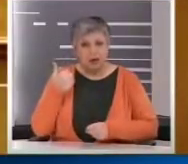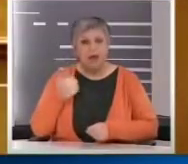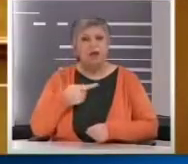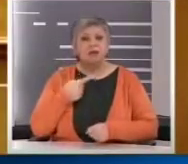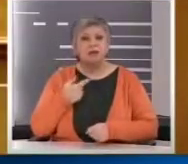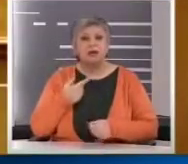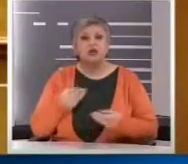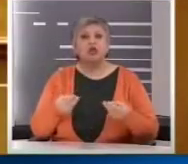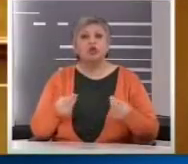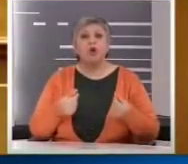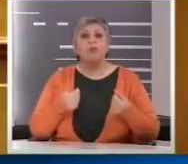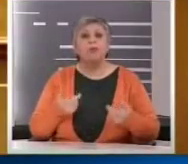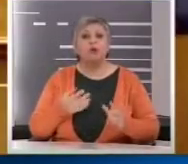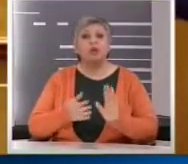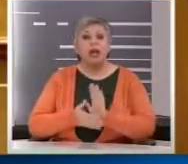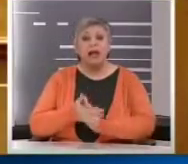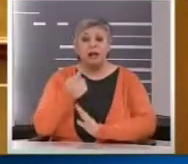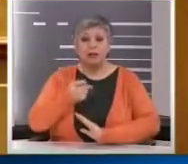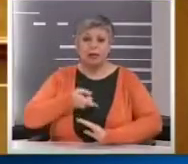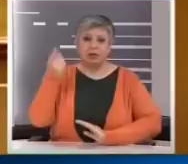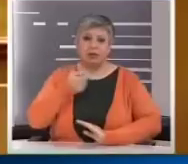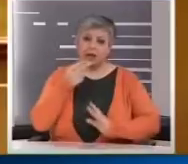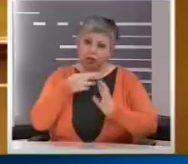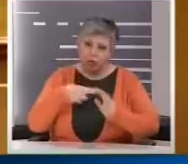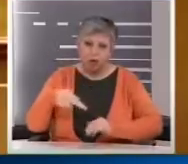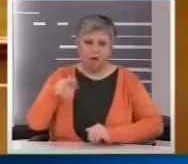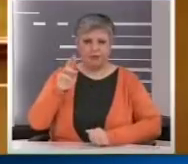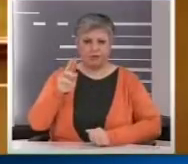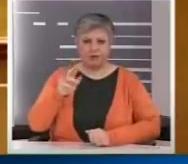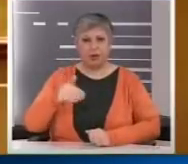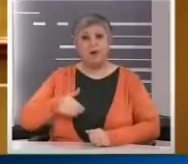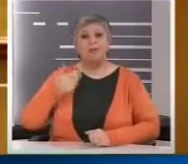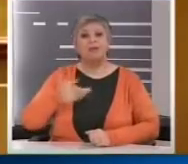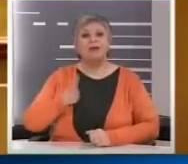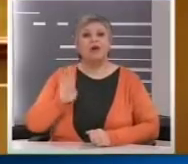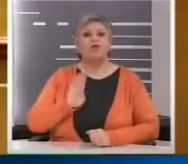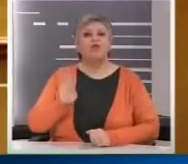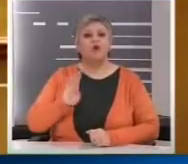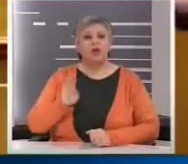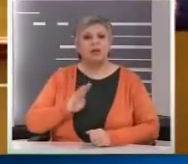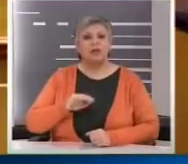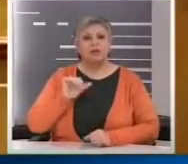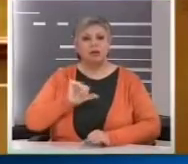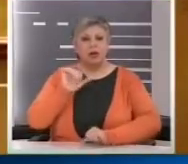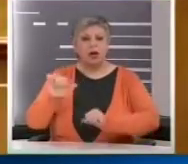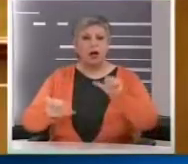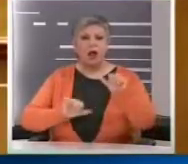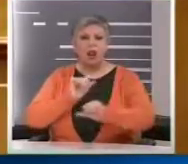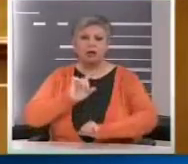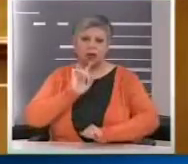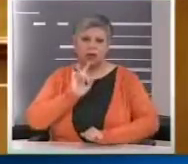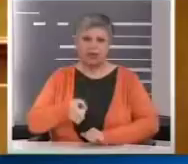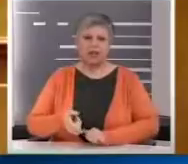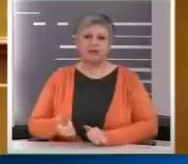Δηλαδή στα φαρμακεία 11% πιο ακριβότερα. Την πιάνει τη δουλειά ο Βορύδης μετά και το αλλάζει με μια διάταξη. Αυτό